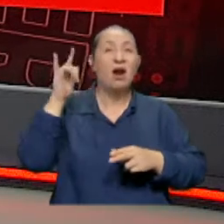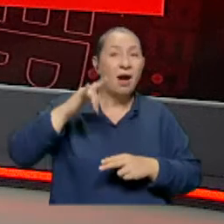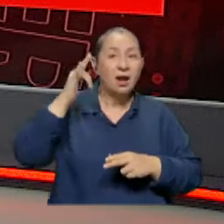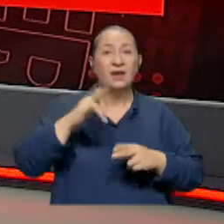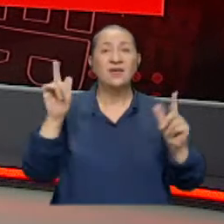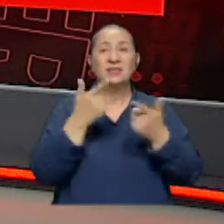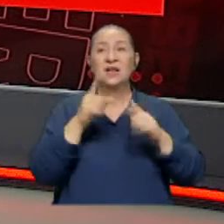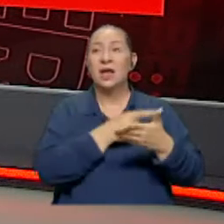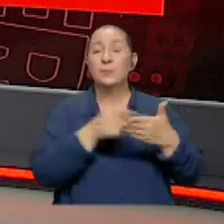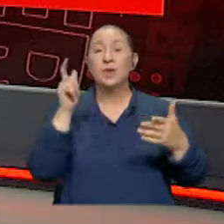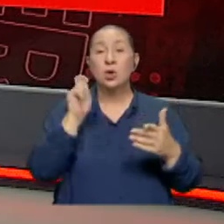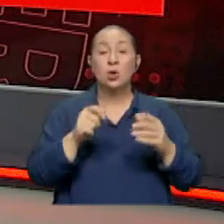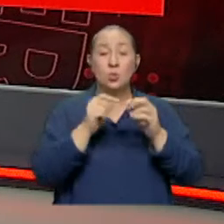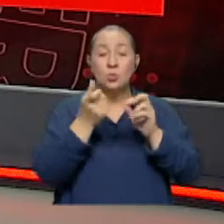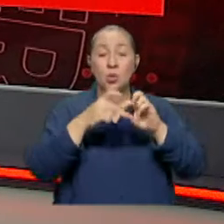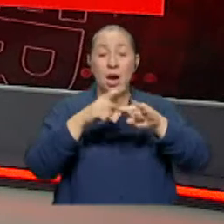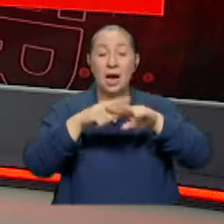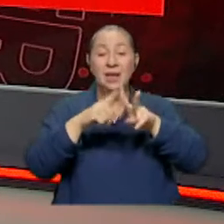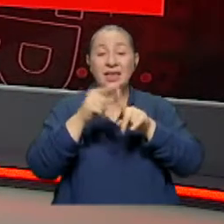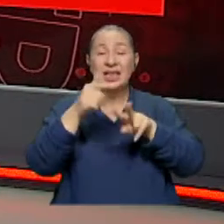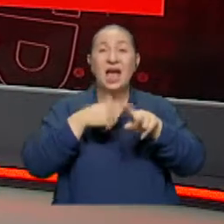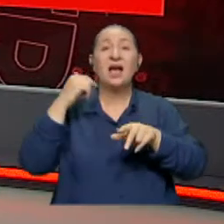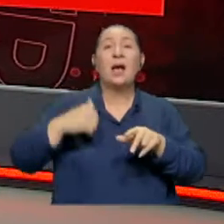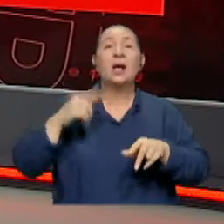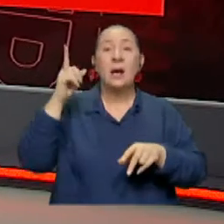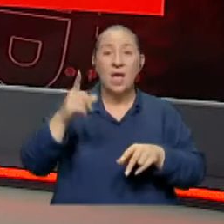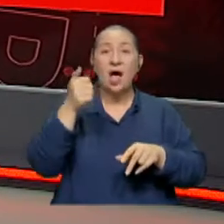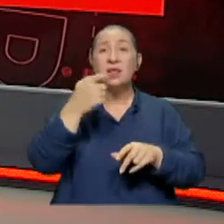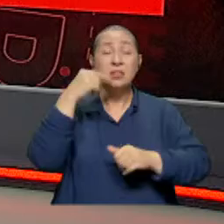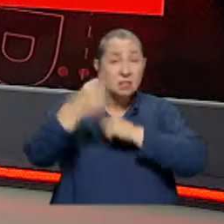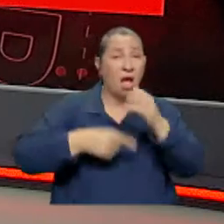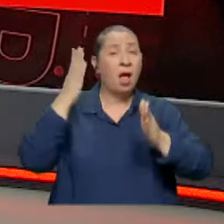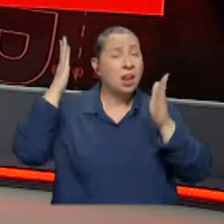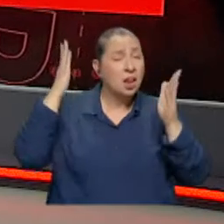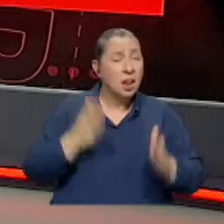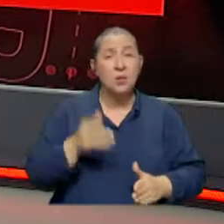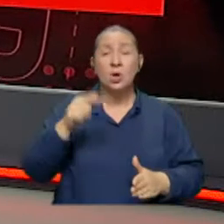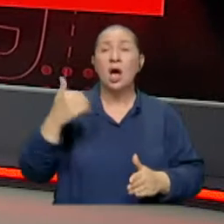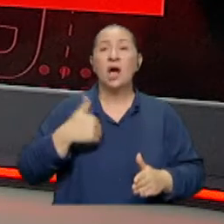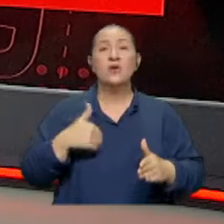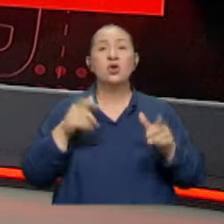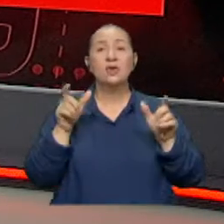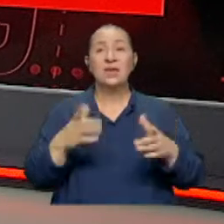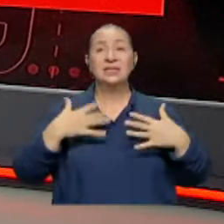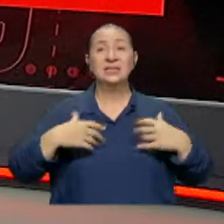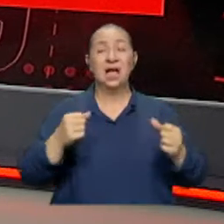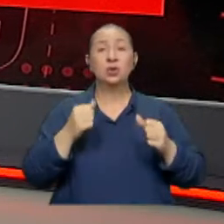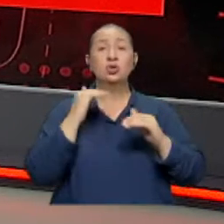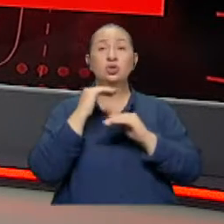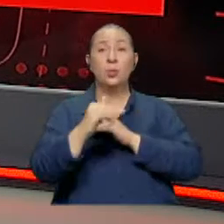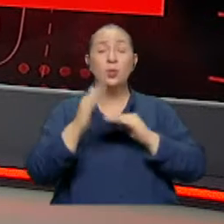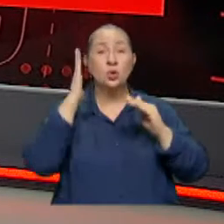festivali iptal edildi Burhaniye Kaymakamlığı 6 yıldır yapılan Festivali Bu yıl kamu Güvenliği ve Sağlığı